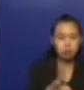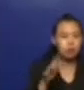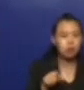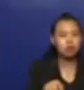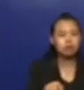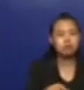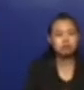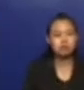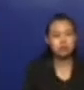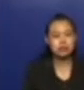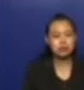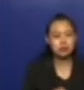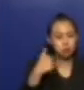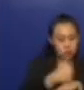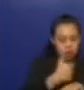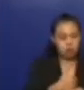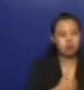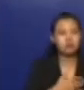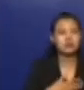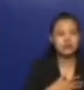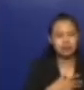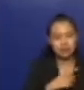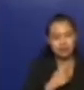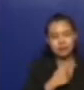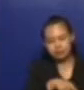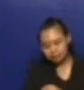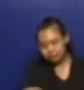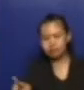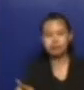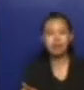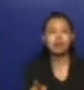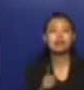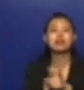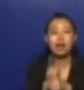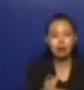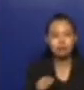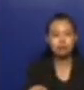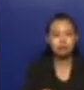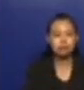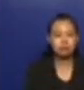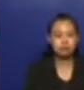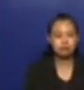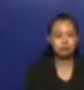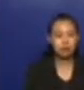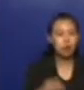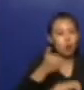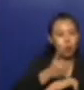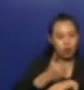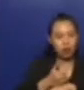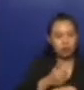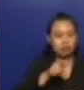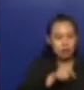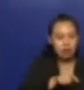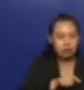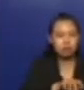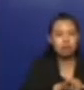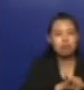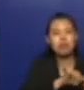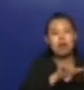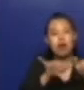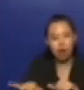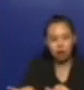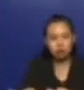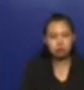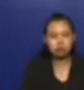ผู้ว่าเองก็ต้องไปเพราะประธานก็รู้แล้วระบบราชการผู้บังคับบัญชาสั่งย้ายไปแค่15วันแต่ผู้บังคับบัญชา